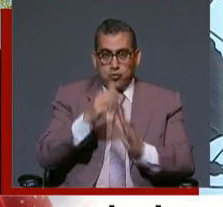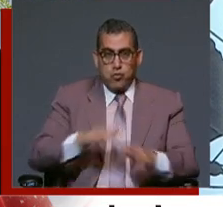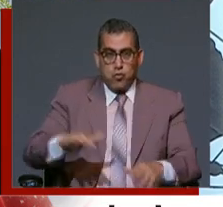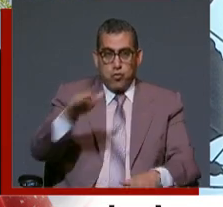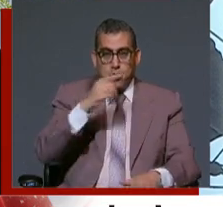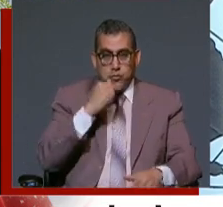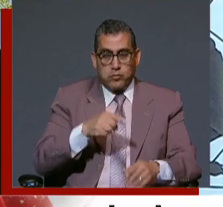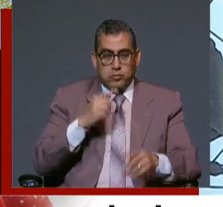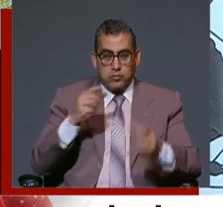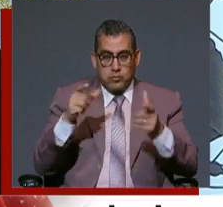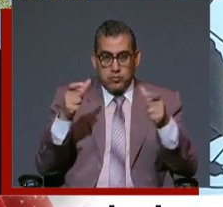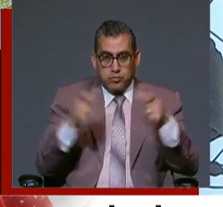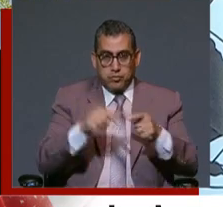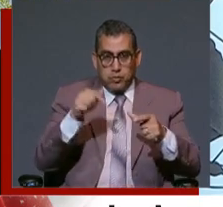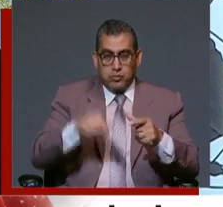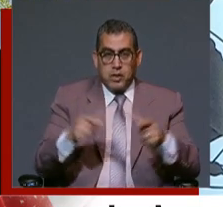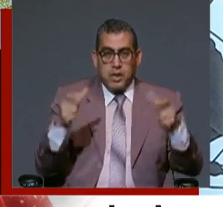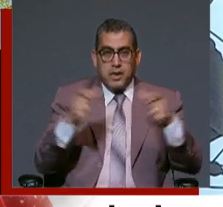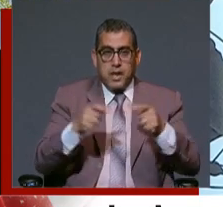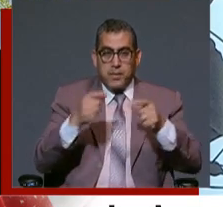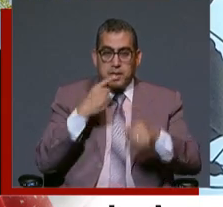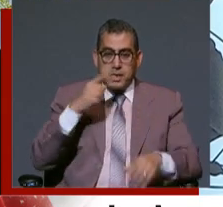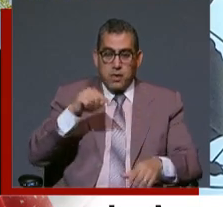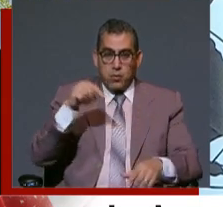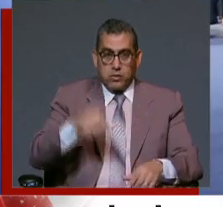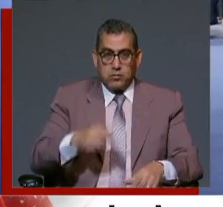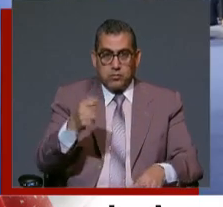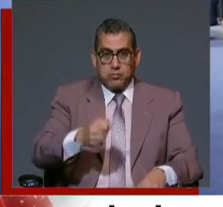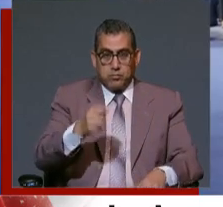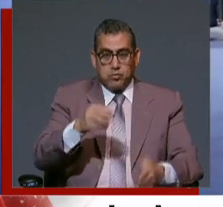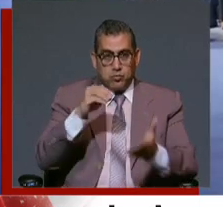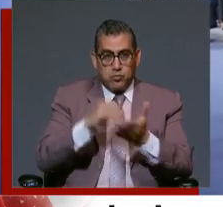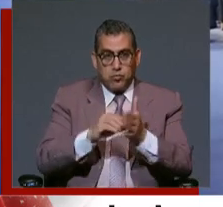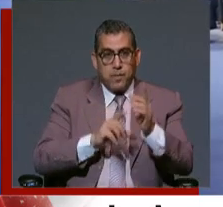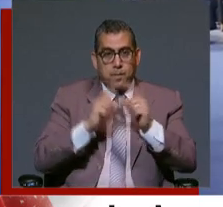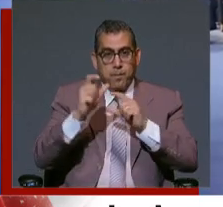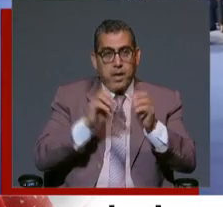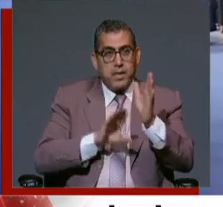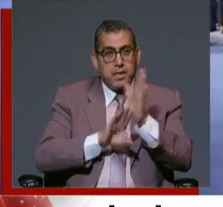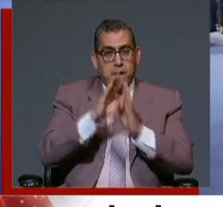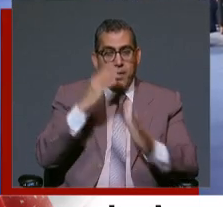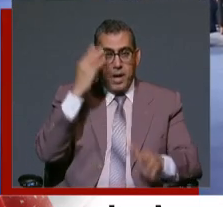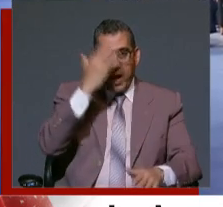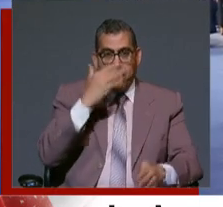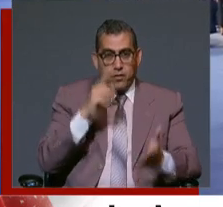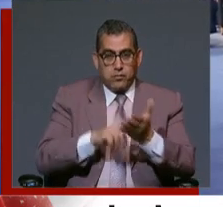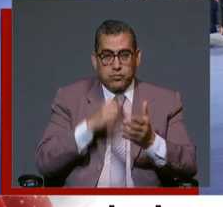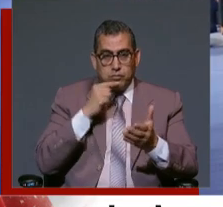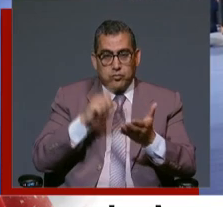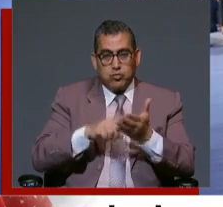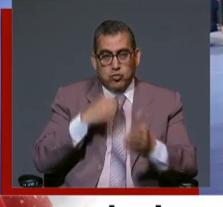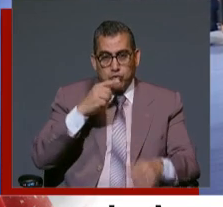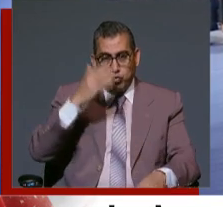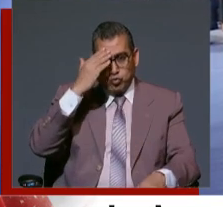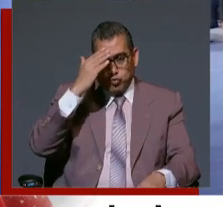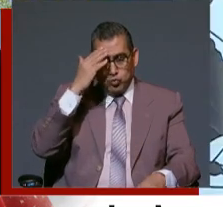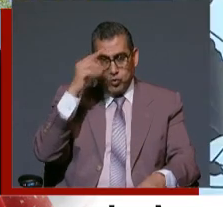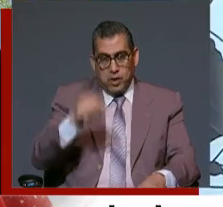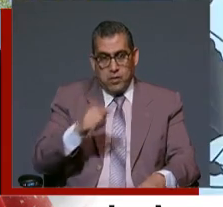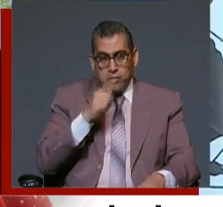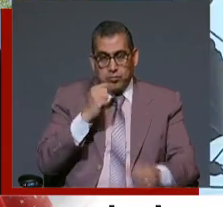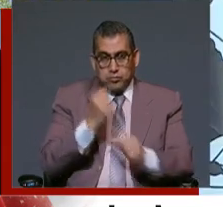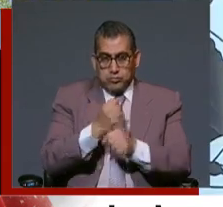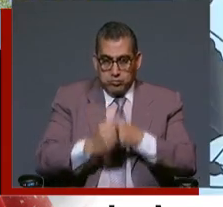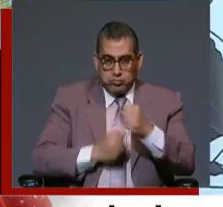هذه النسخة من الاجتماعات السنوية لبنك التنمية الإفريقي، الذي أتوجه له بالشكر على